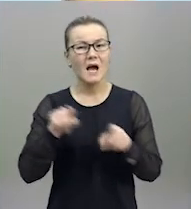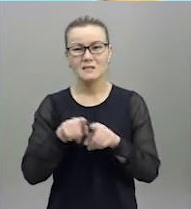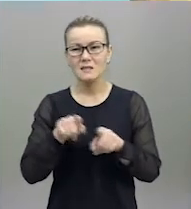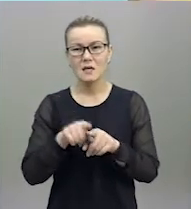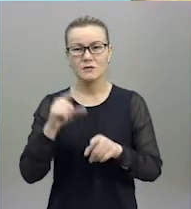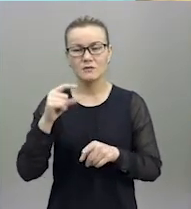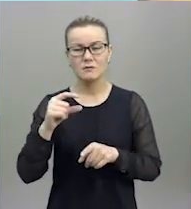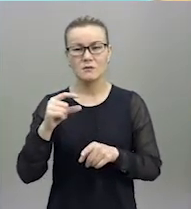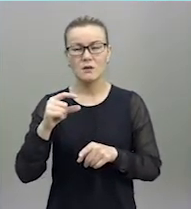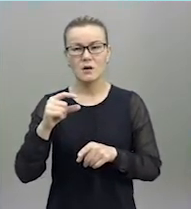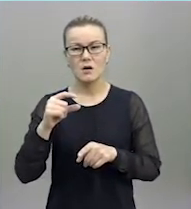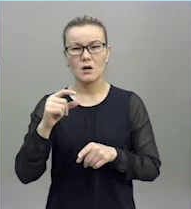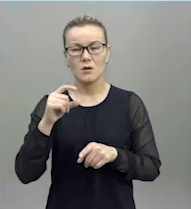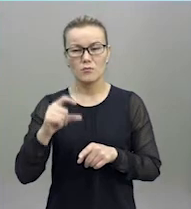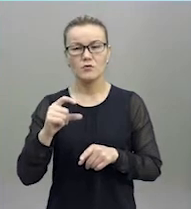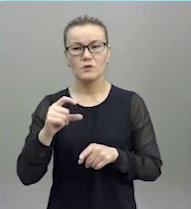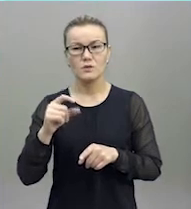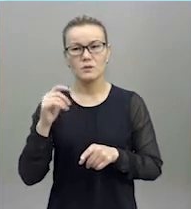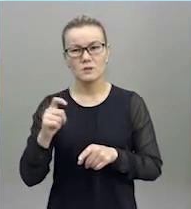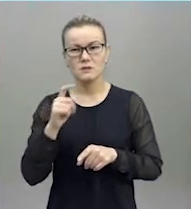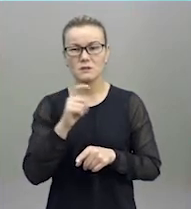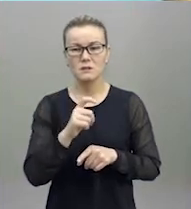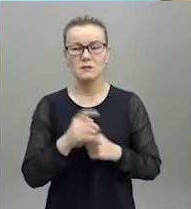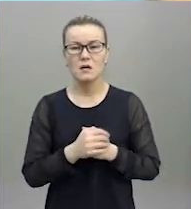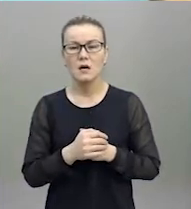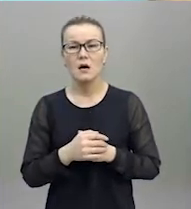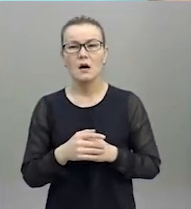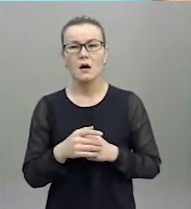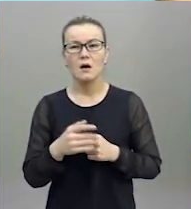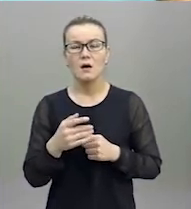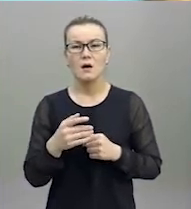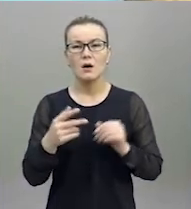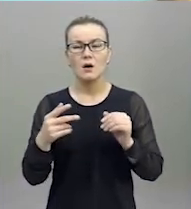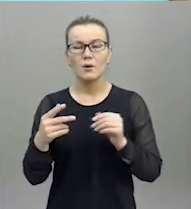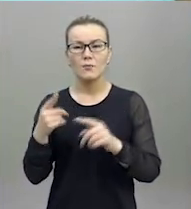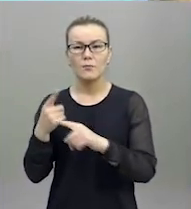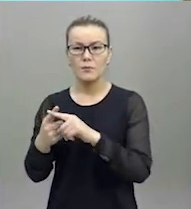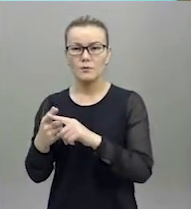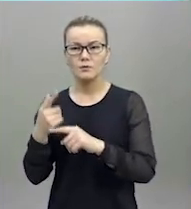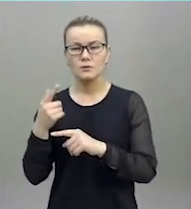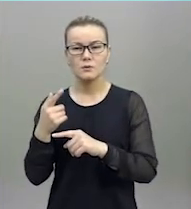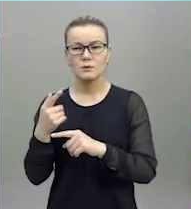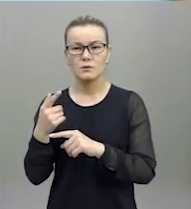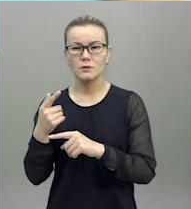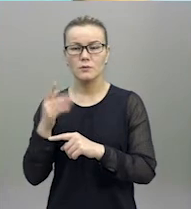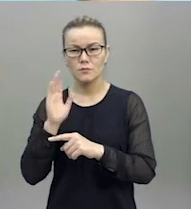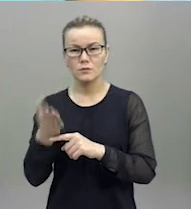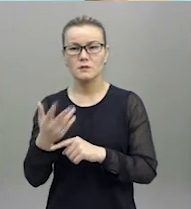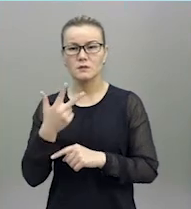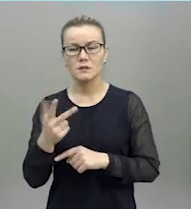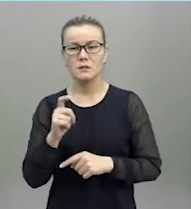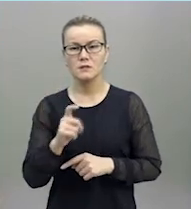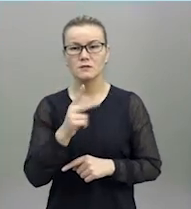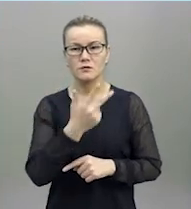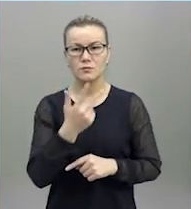минус 5 плюс 3у плюс 8 я получаю три x в кубе